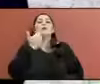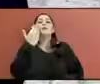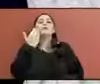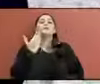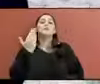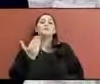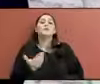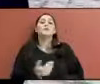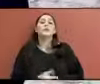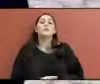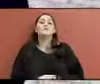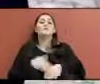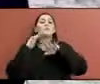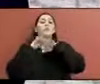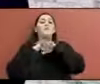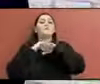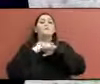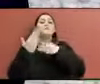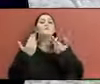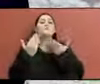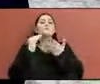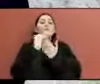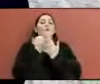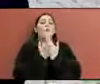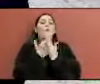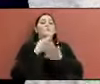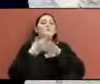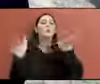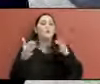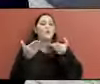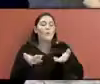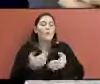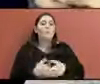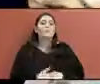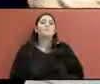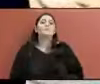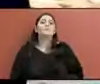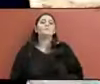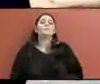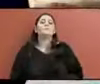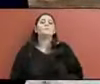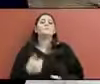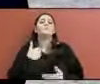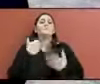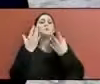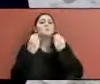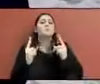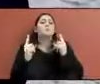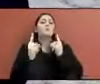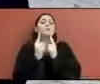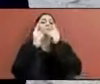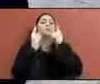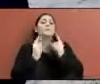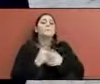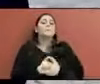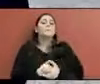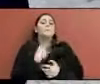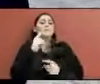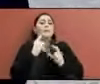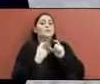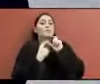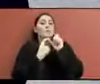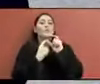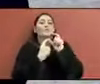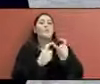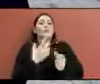izleyiciler, yavaş yavaş programımızın sonuna geliyoruz. Ben çok kısa bir soru